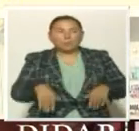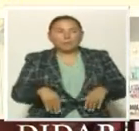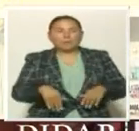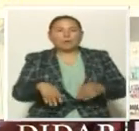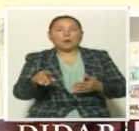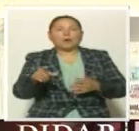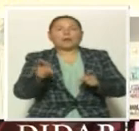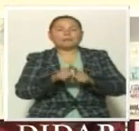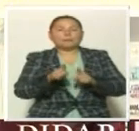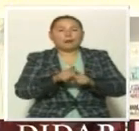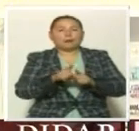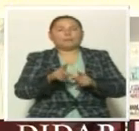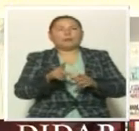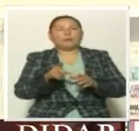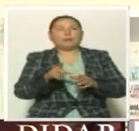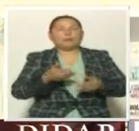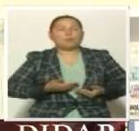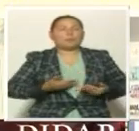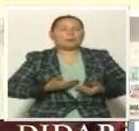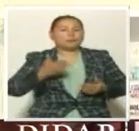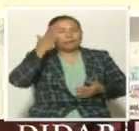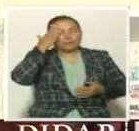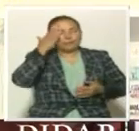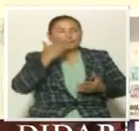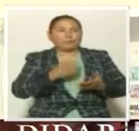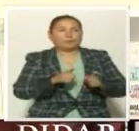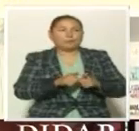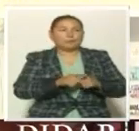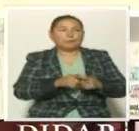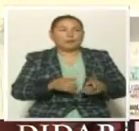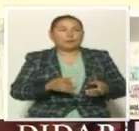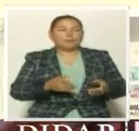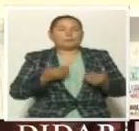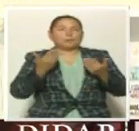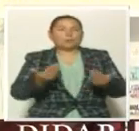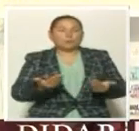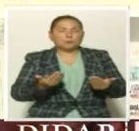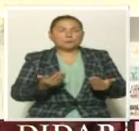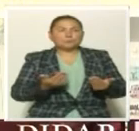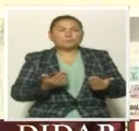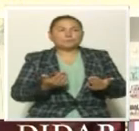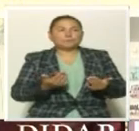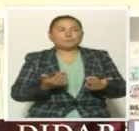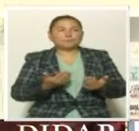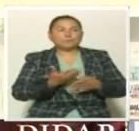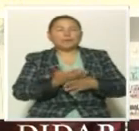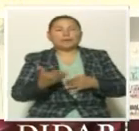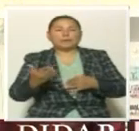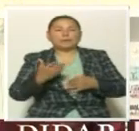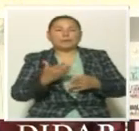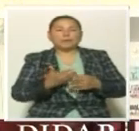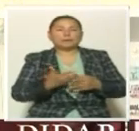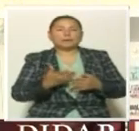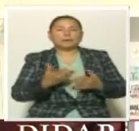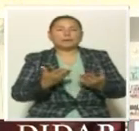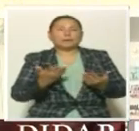классиктің соңы сияқты өмірден өткен ақын. Ол өшпестей артына із қалдырған